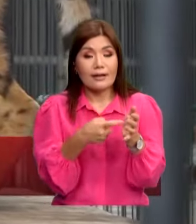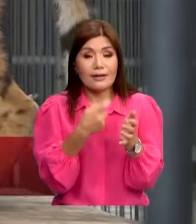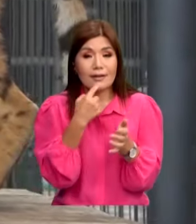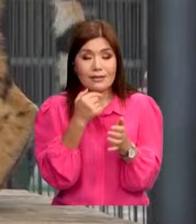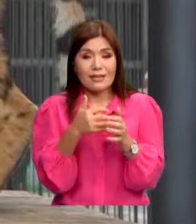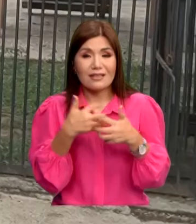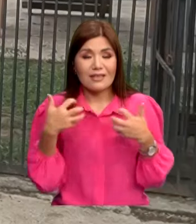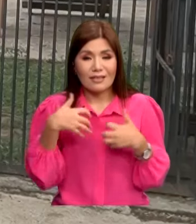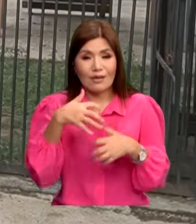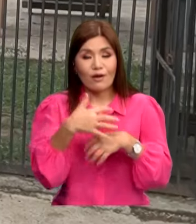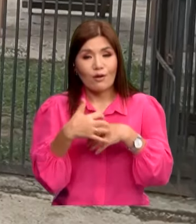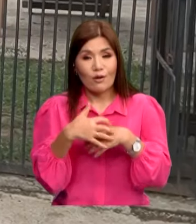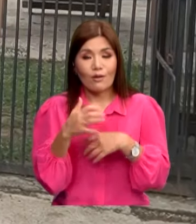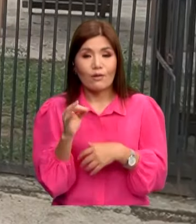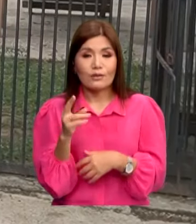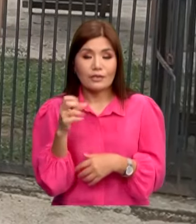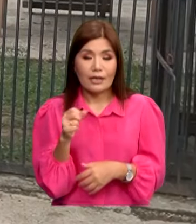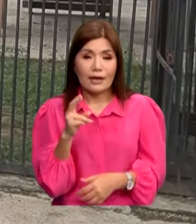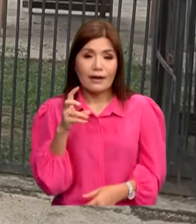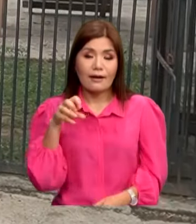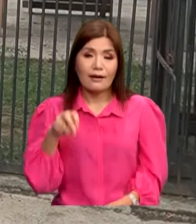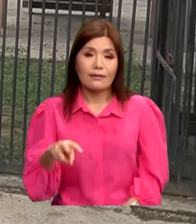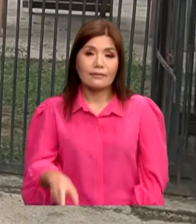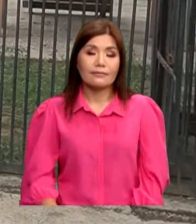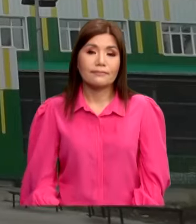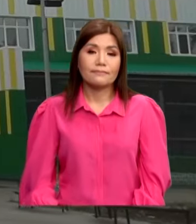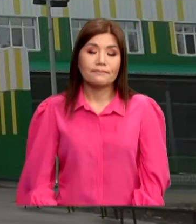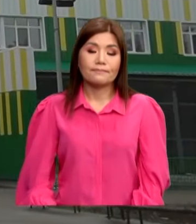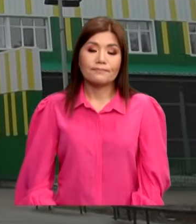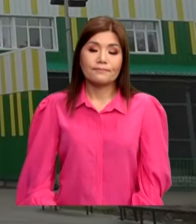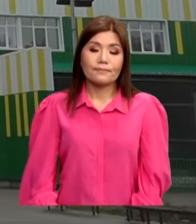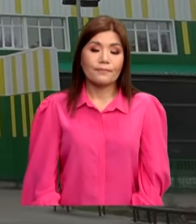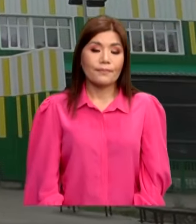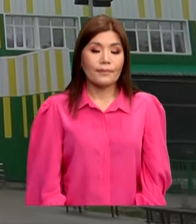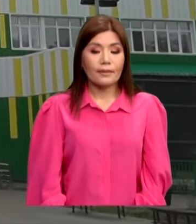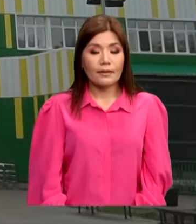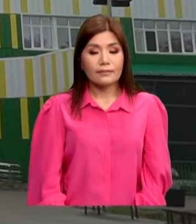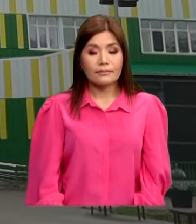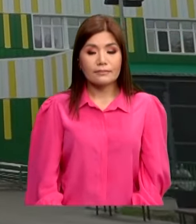краснокнижные дикие кошки – каракалы. Вера Шиллер, Тулиген Рашитов, телеканал «Атамикен Бизнес».